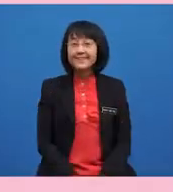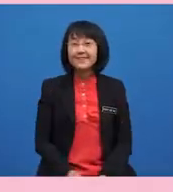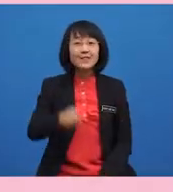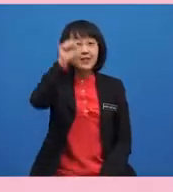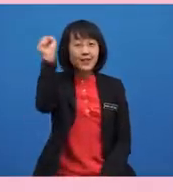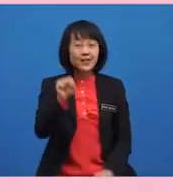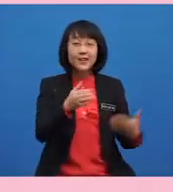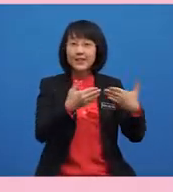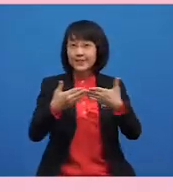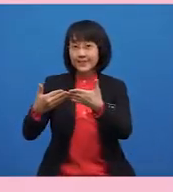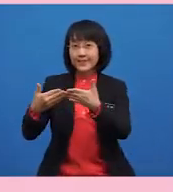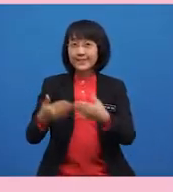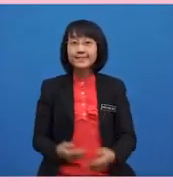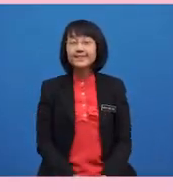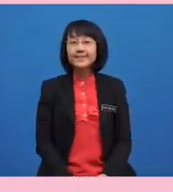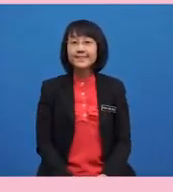Soalan seterusnya.